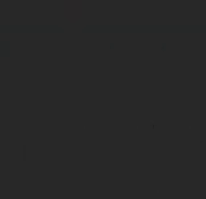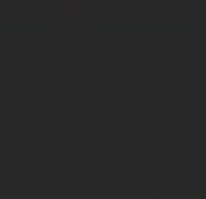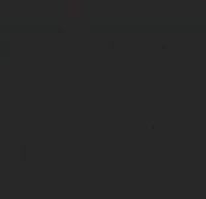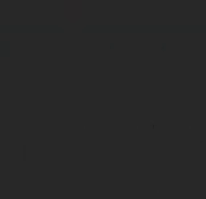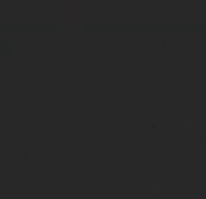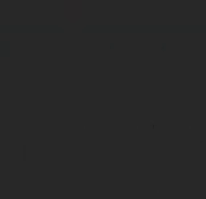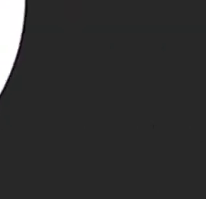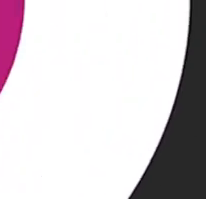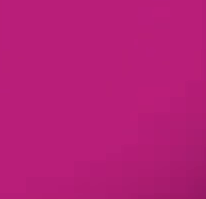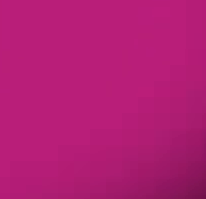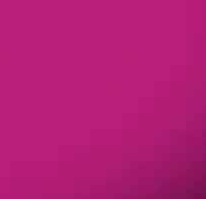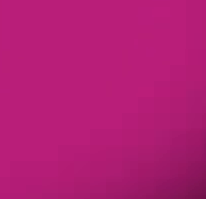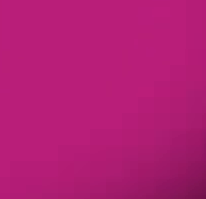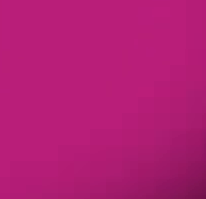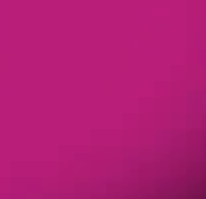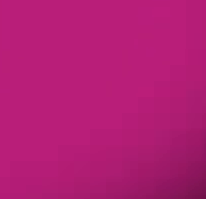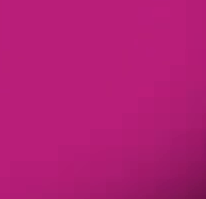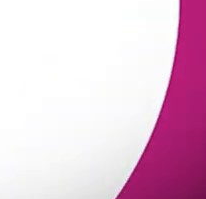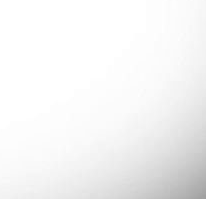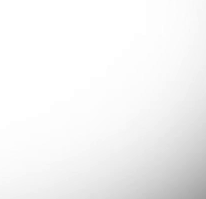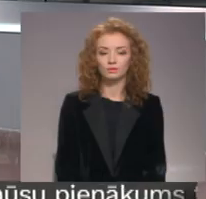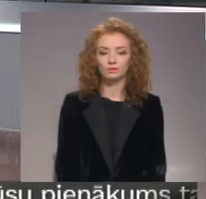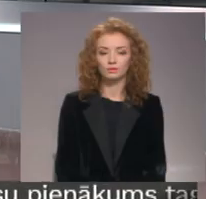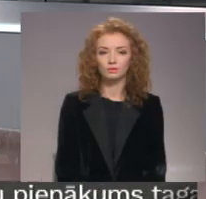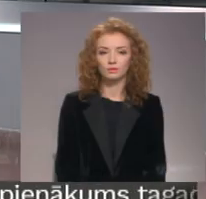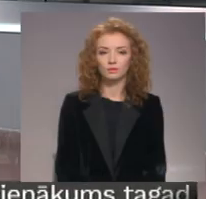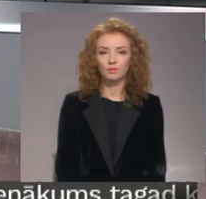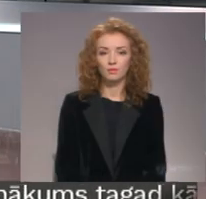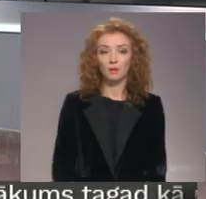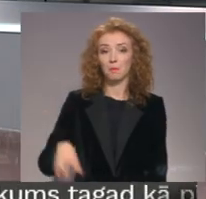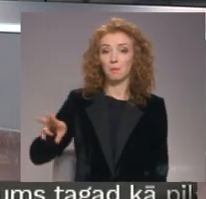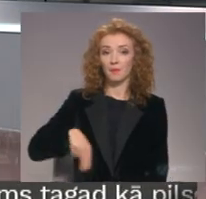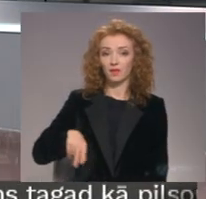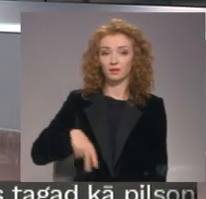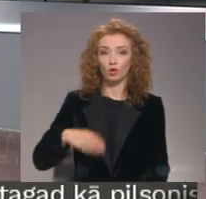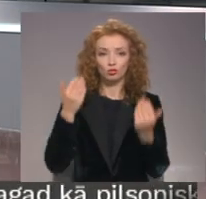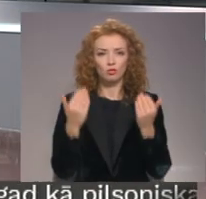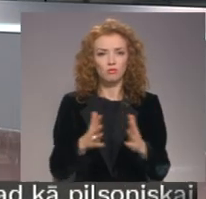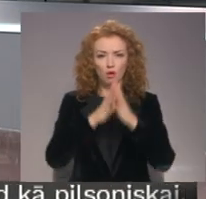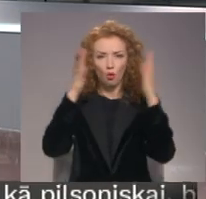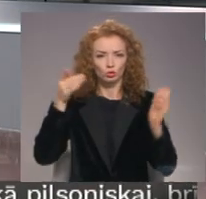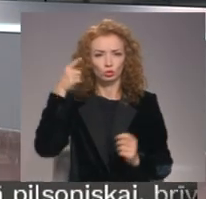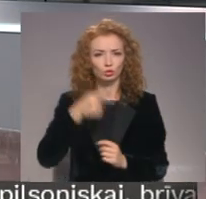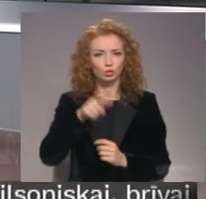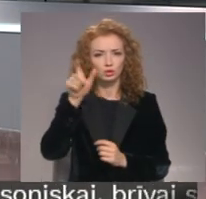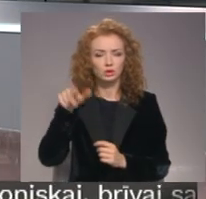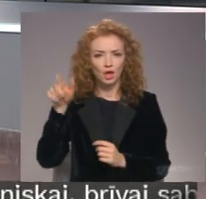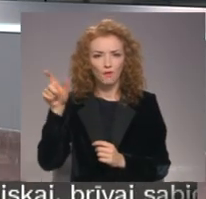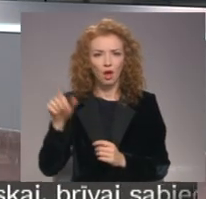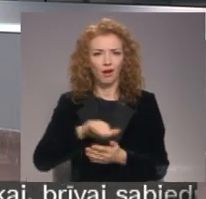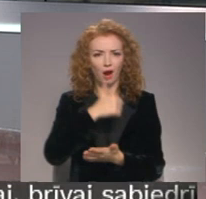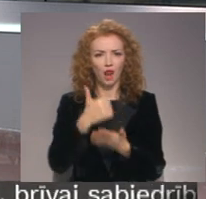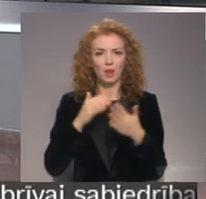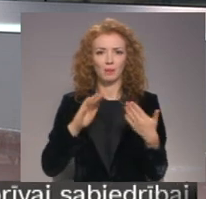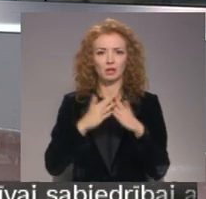Re, viss ēters ir te! Tikmēr Minskā šodien daudzi tūkstoši cilvēki pa pilsētas